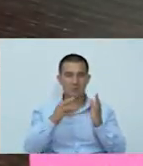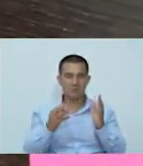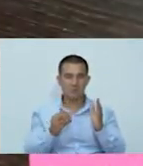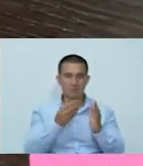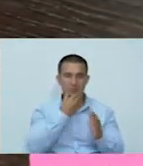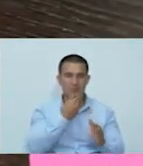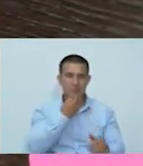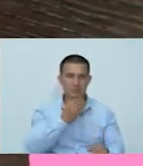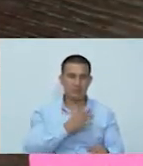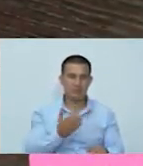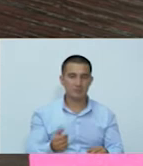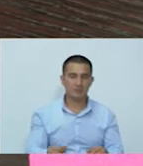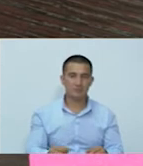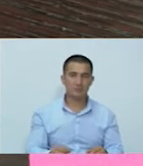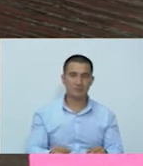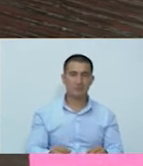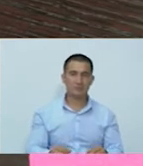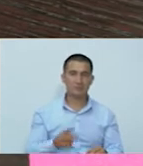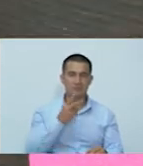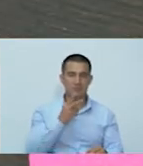Üçüncü qatori